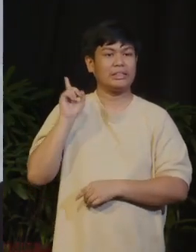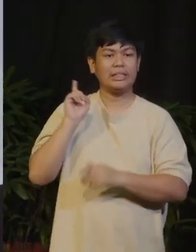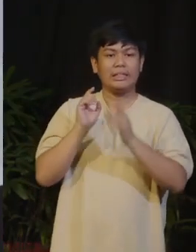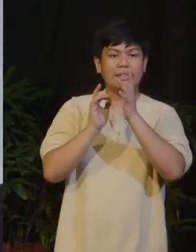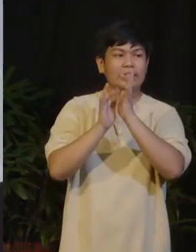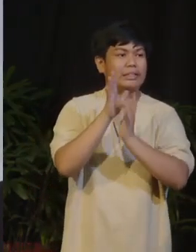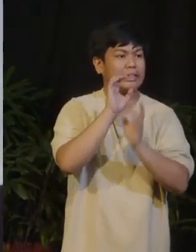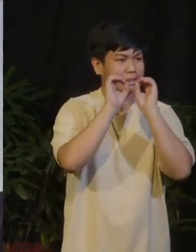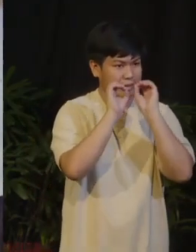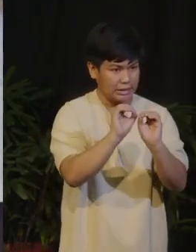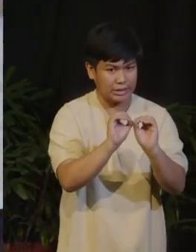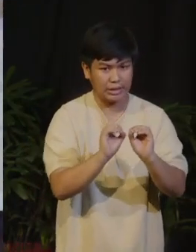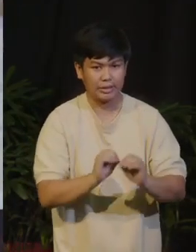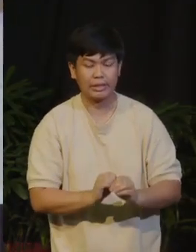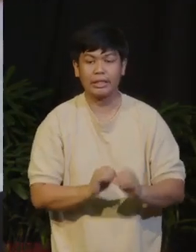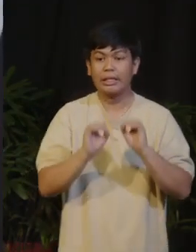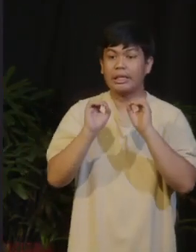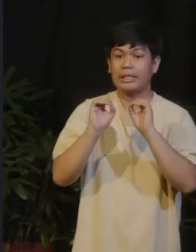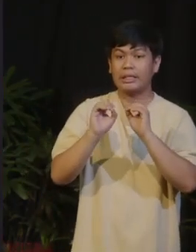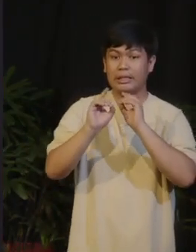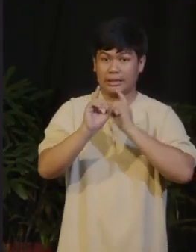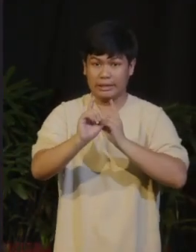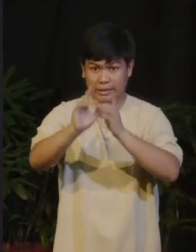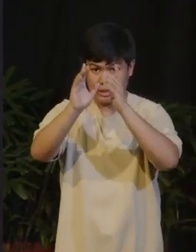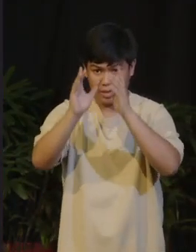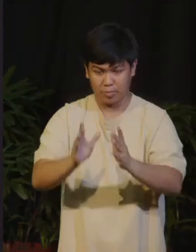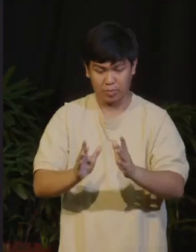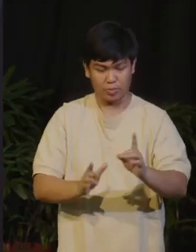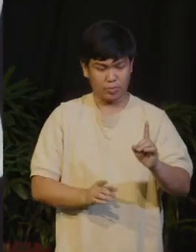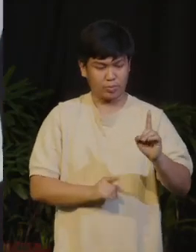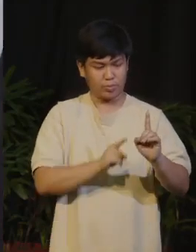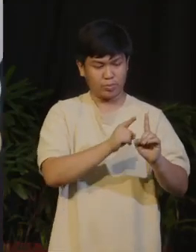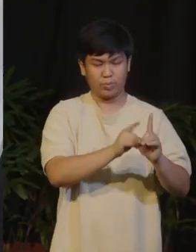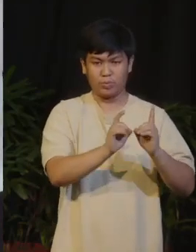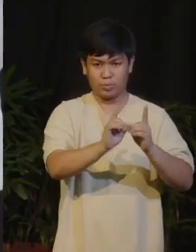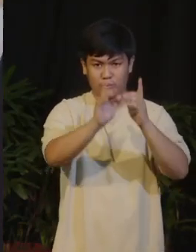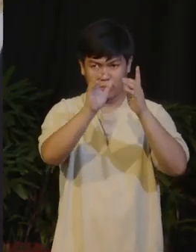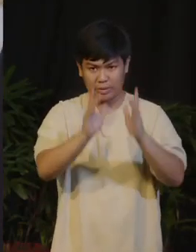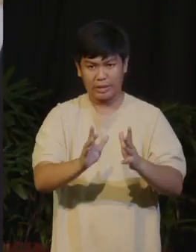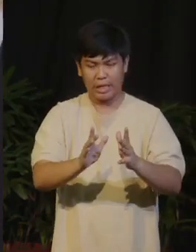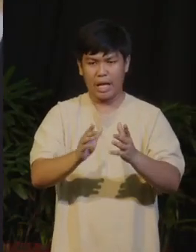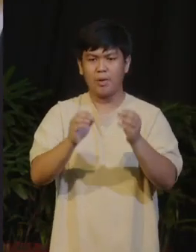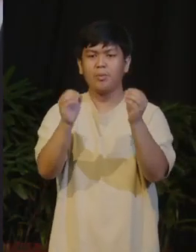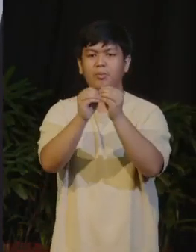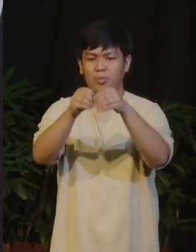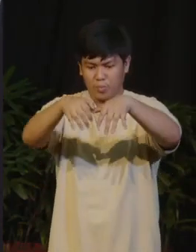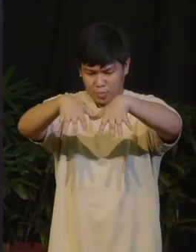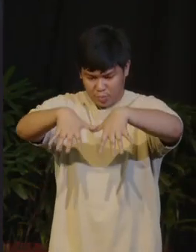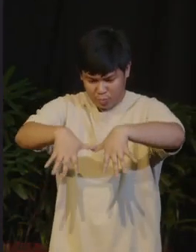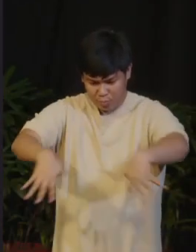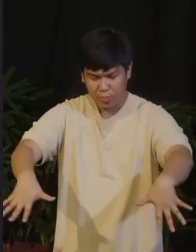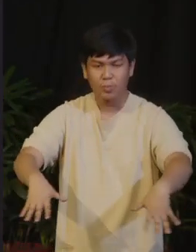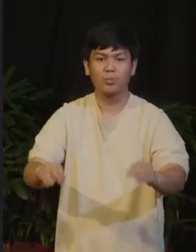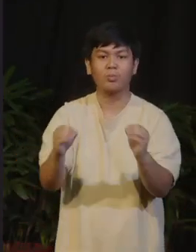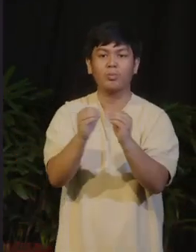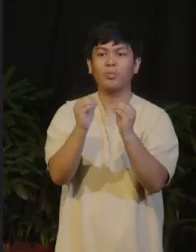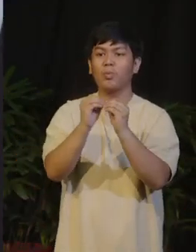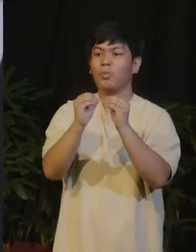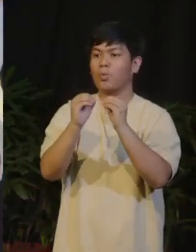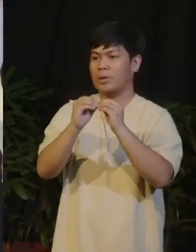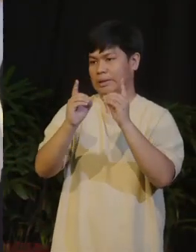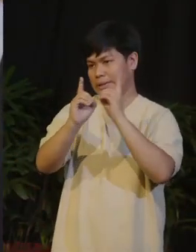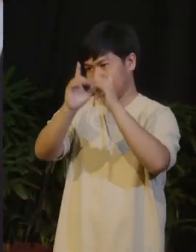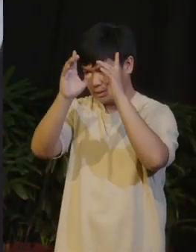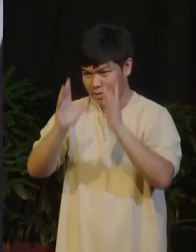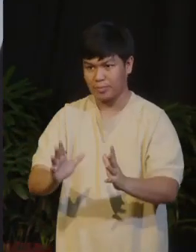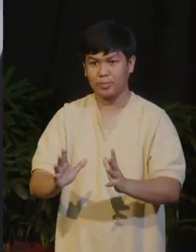disipulo niya. Yung mga disipulo niya later on, magiging mga disciple makers. At hindi lang sila, kundi pati tayo